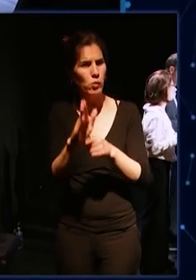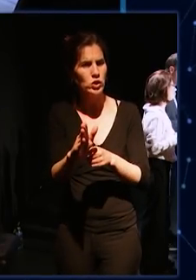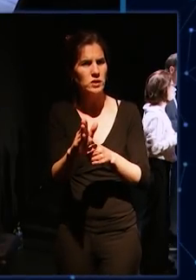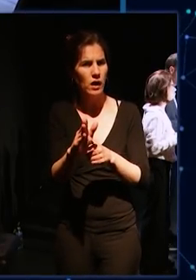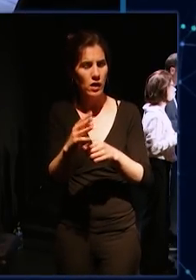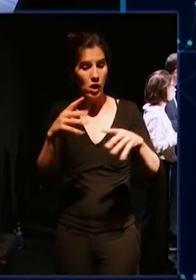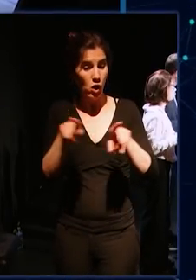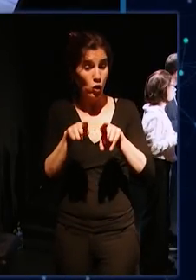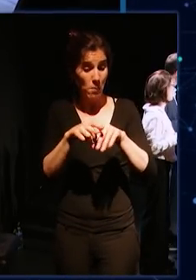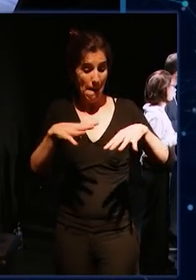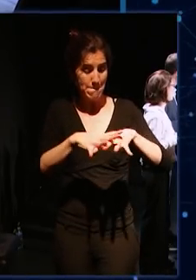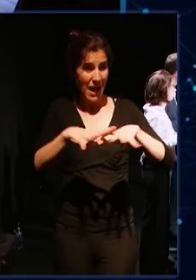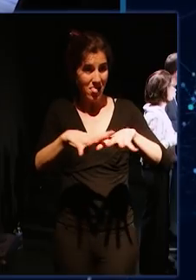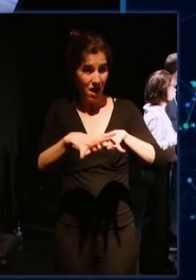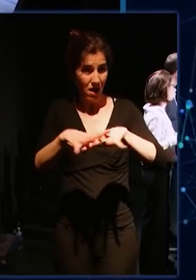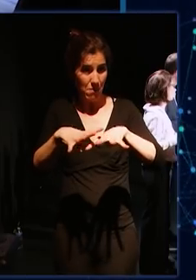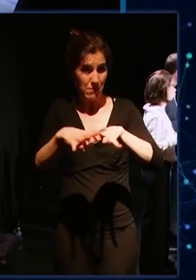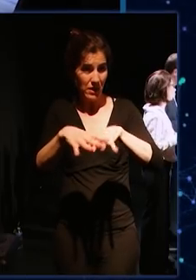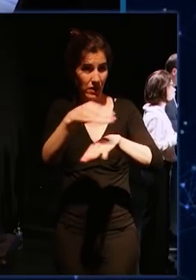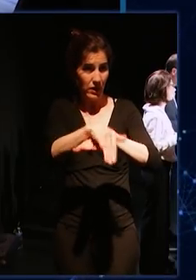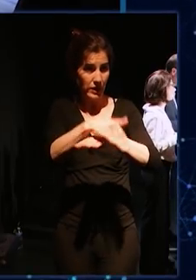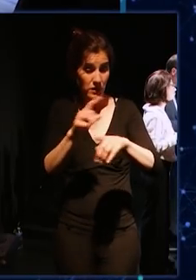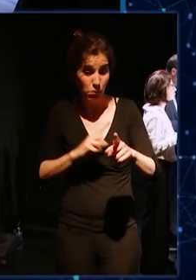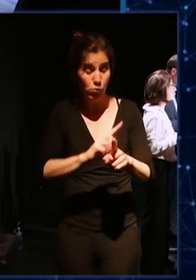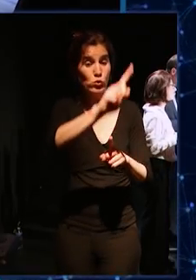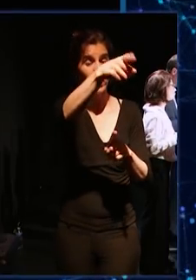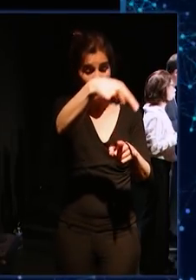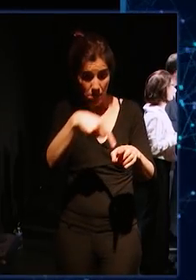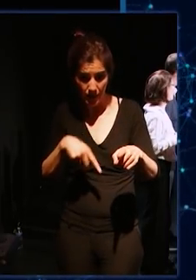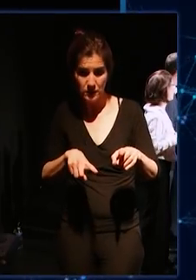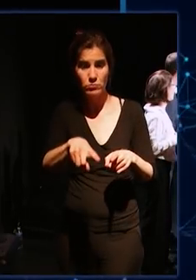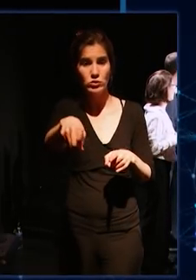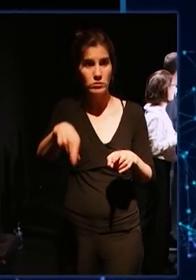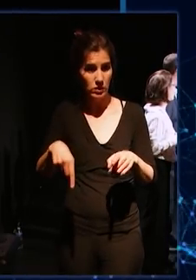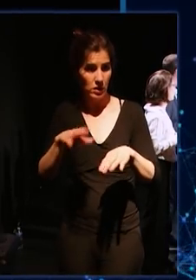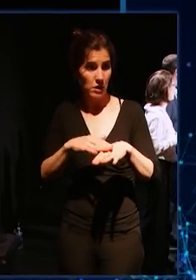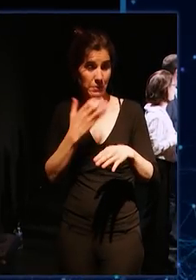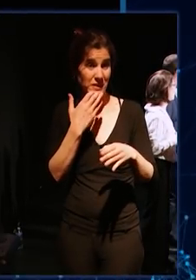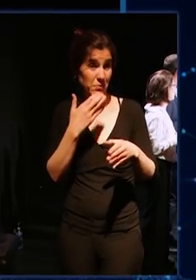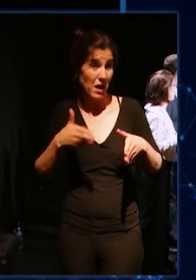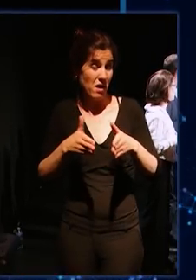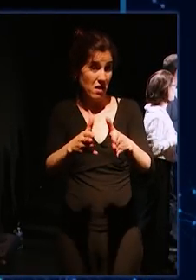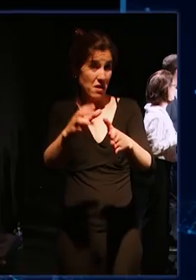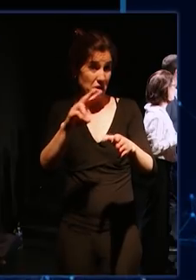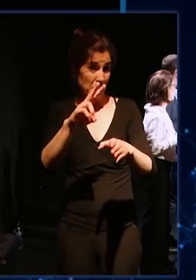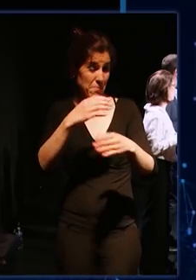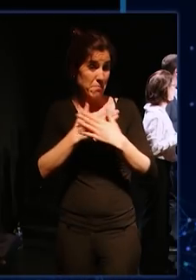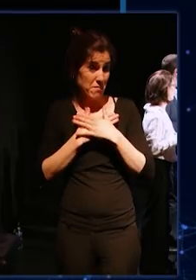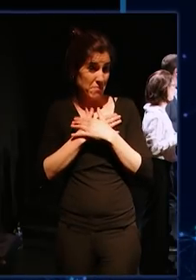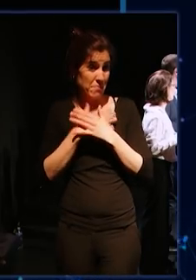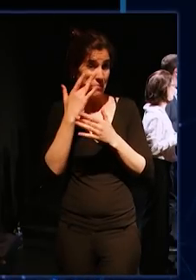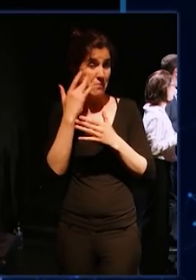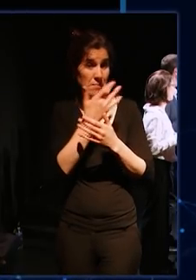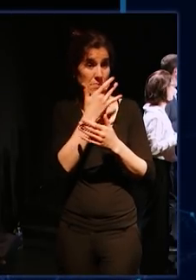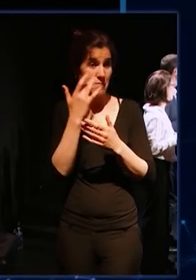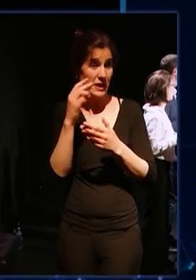de carrers que pugin i baixin en el trànsit i d'aquesta manera es podria descongestionar els carrers com Verge del Pilar, entre d'altres. I